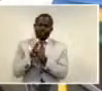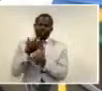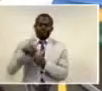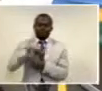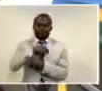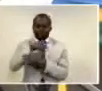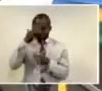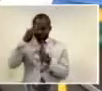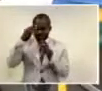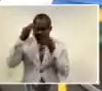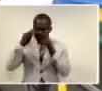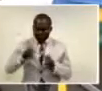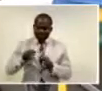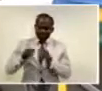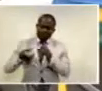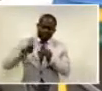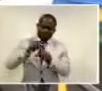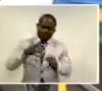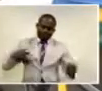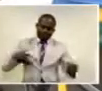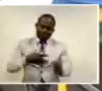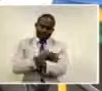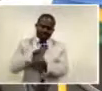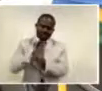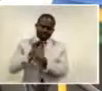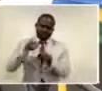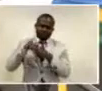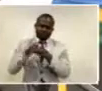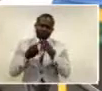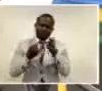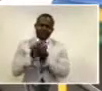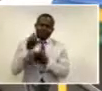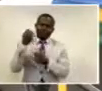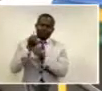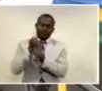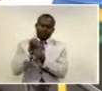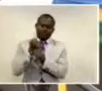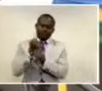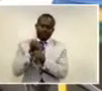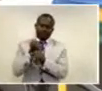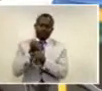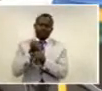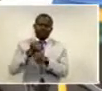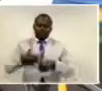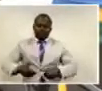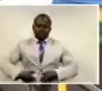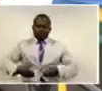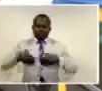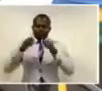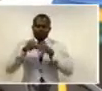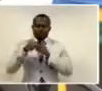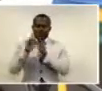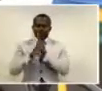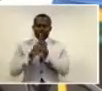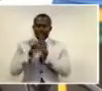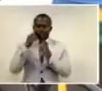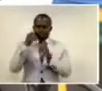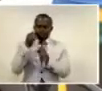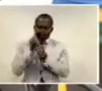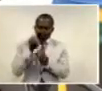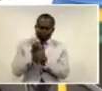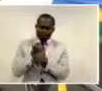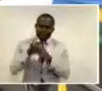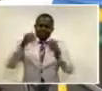twiyemeje ko tugiye kongera imbaraga nyinshi mu guhanga imirimo. Aba urubyiruko rwo muri utu turere tukabona imirimo rugakora,